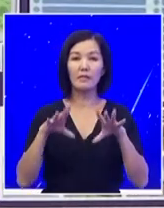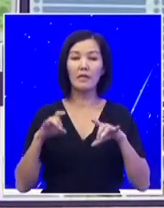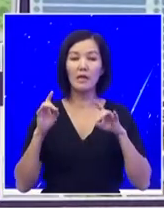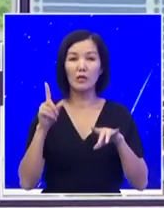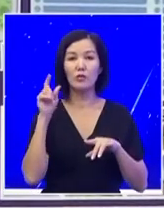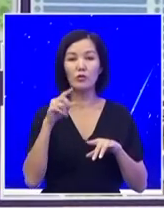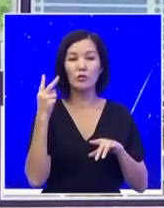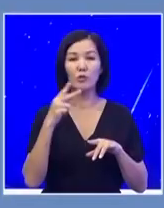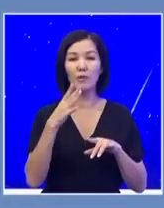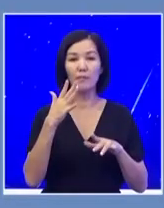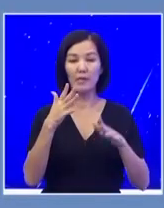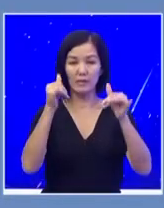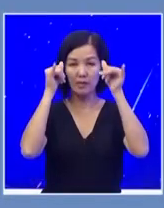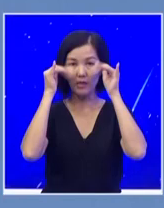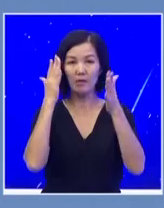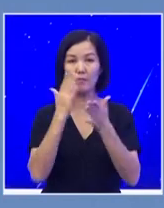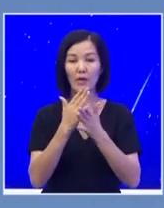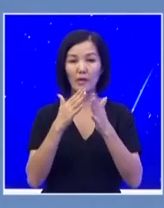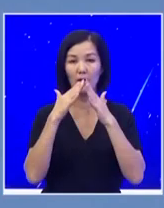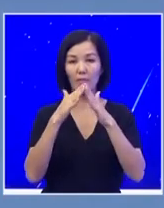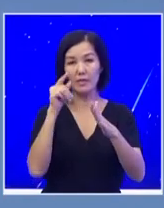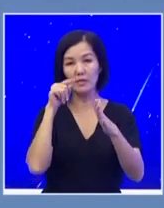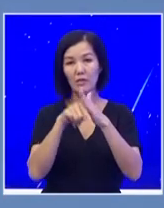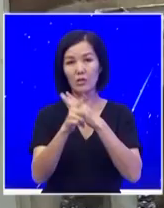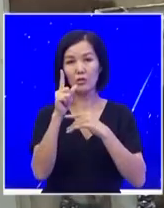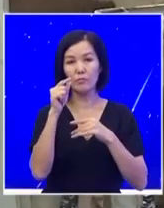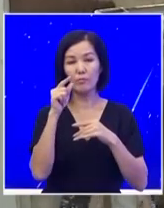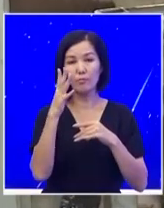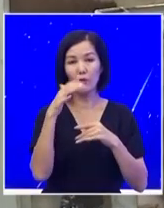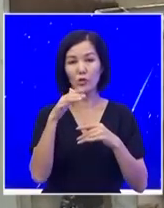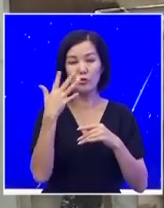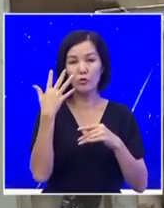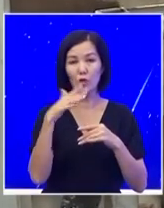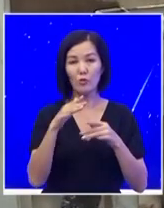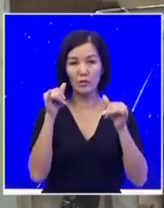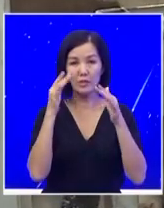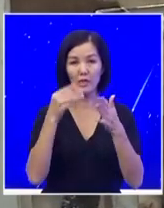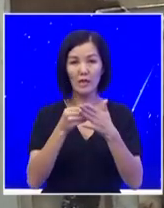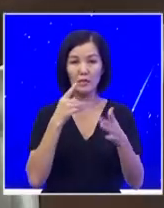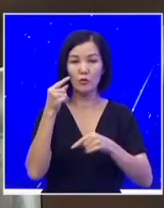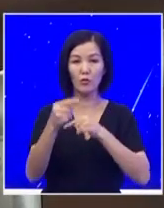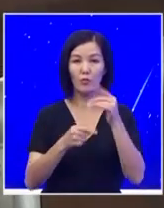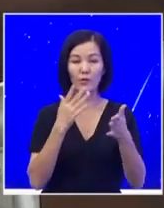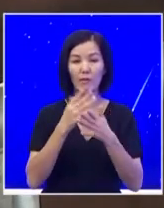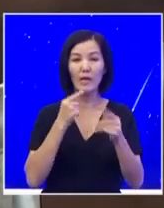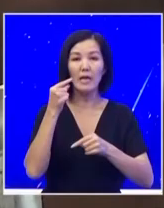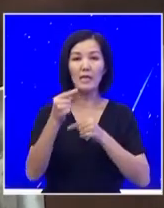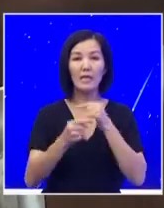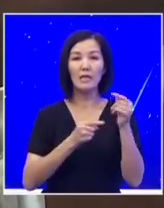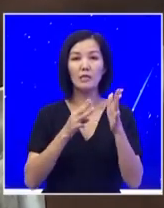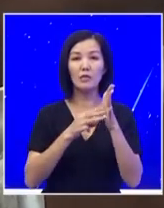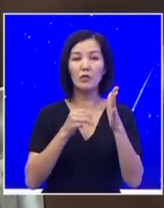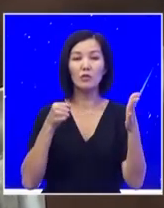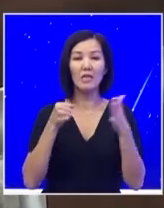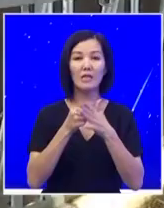бас швед тұқымына келген. Қазір базада 550 асыл тұқымды сиыр бар. Серіктестік басшылығы келе жылы сауын сиыр санын 800